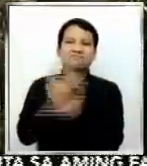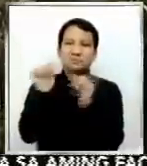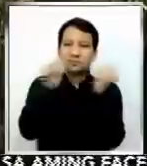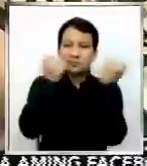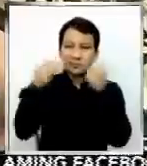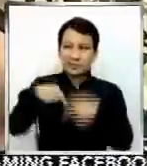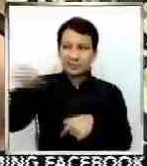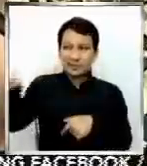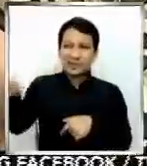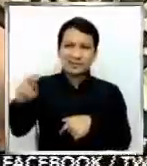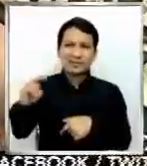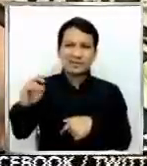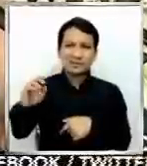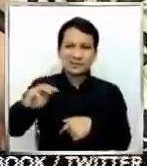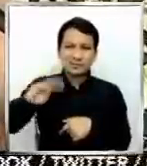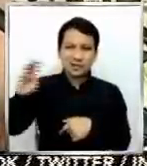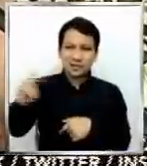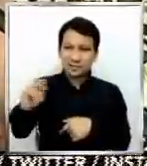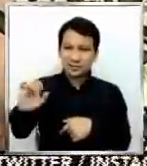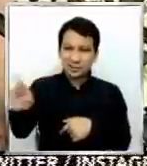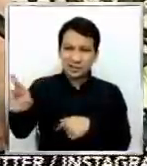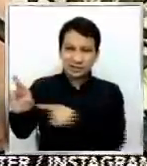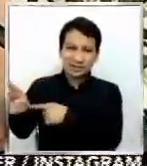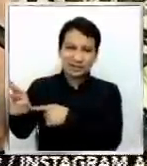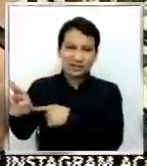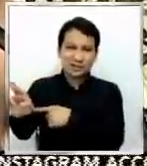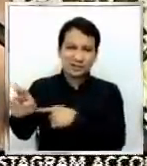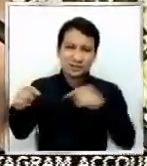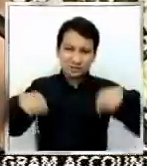Manila. Mas malamig naman kaysa sa